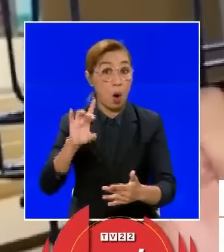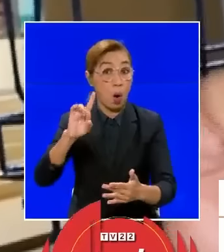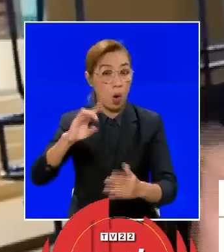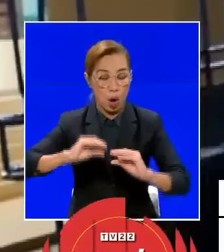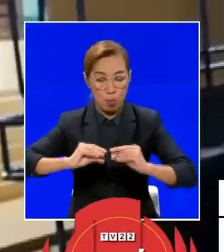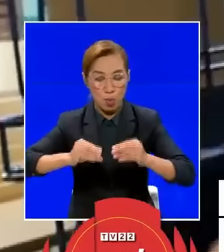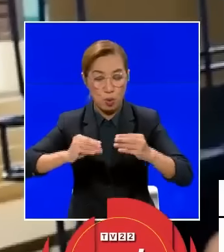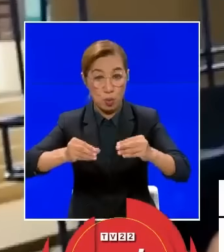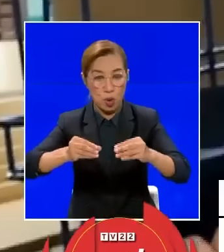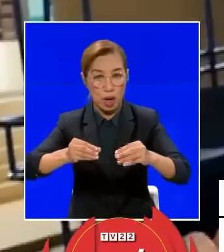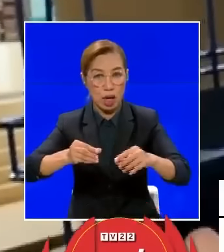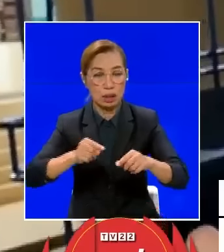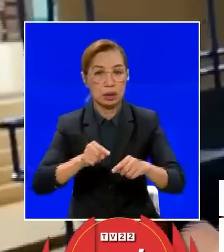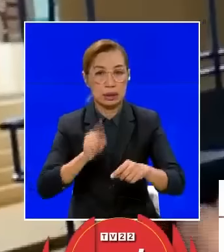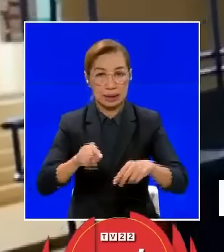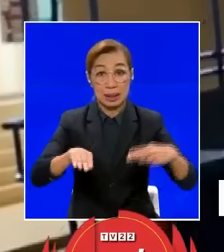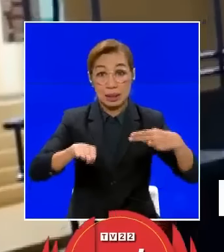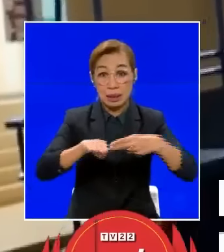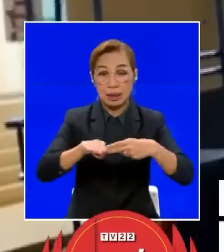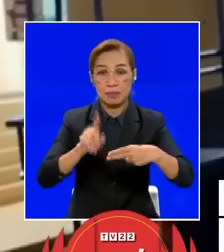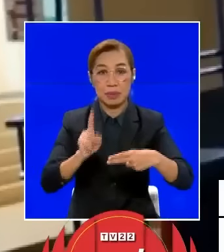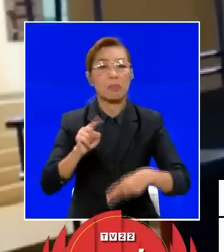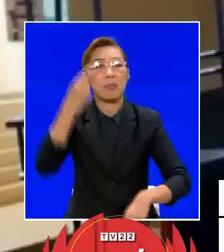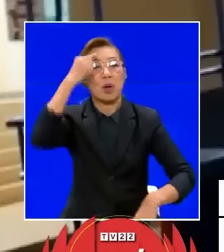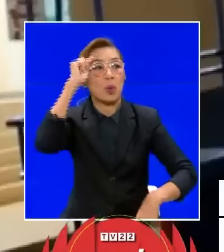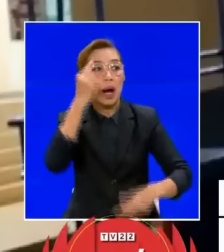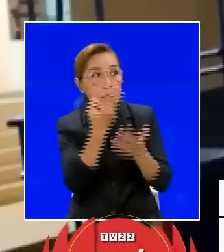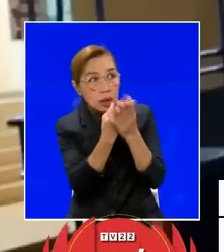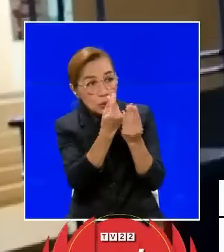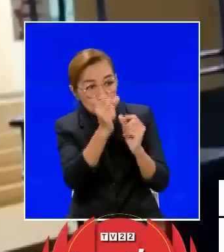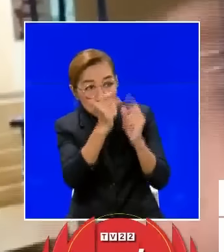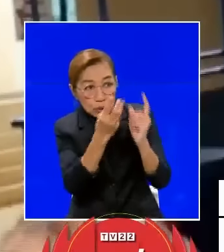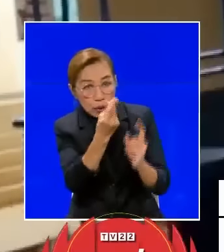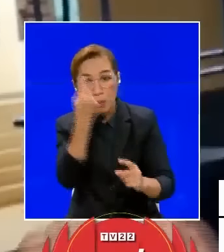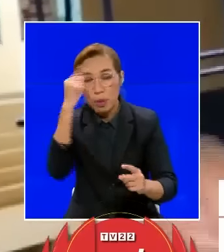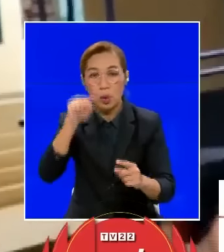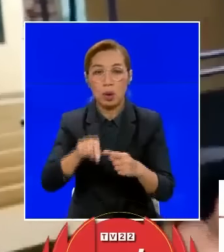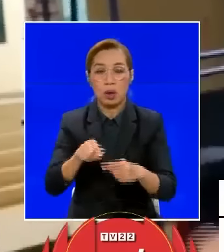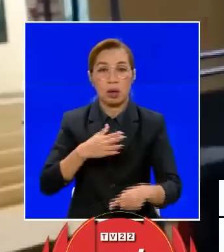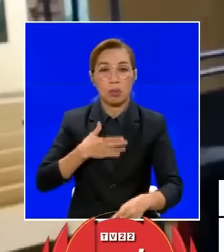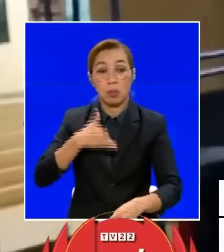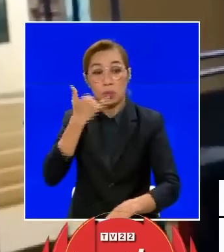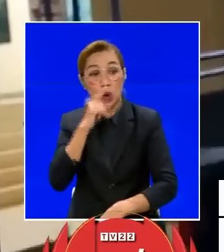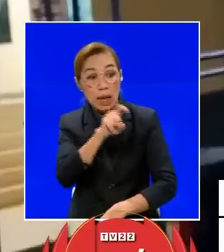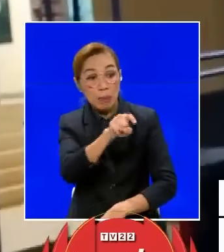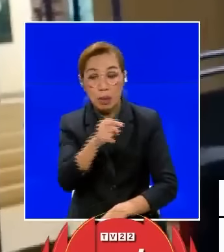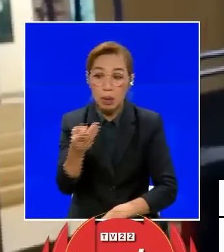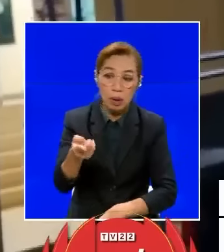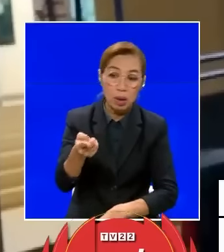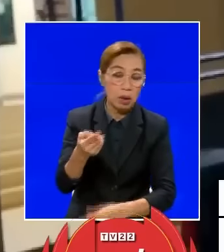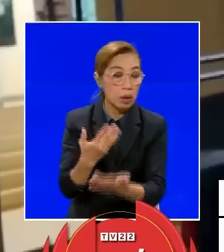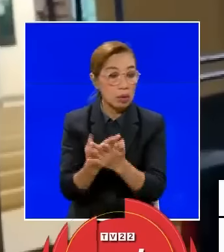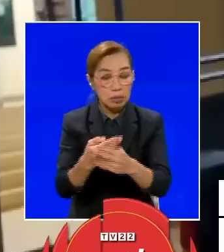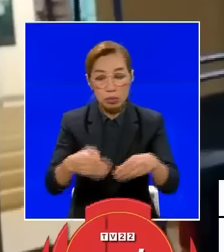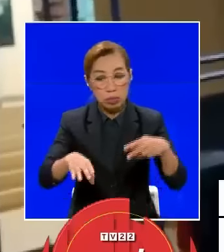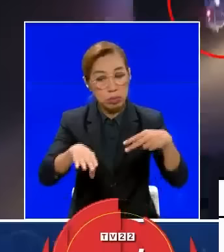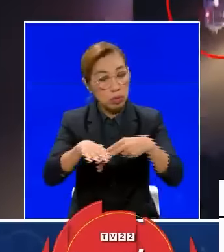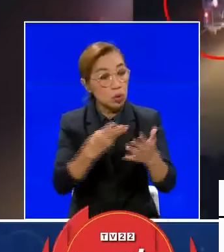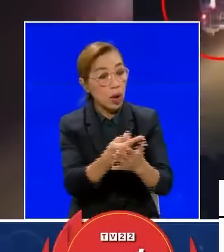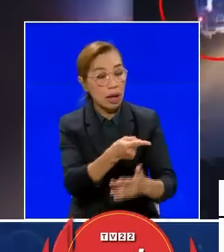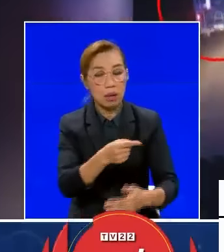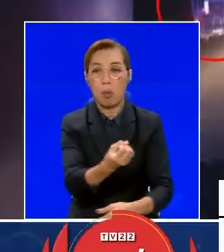ครับ เขาเติมในยอดอยู่ประมาณตอนแรกก็ยังไม่ทราบแบบว่ายอดเท่าไหร่แต่พอโทรไปถามยอดเด็กบอกว่าเติมอยู่500บาท ครับ แต่เขา